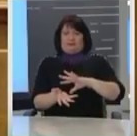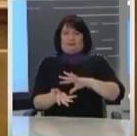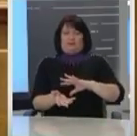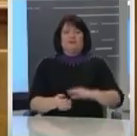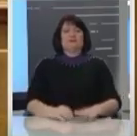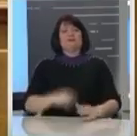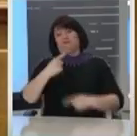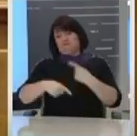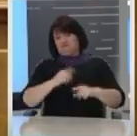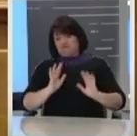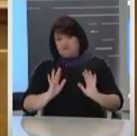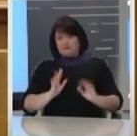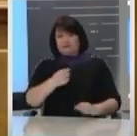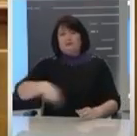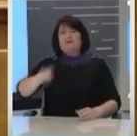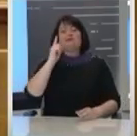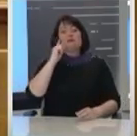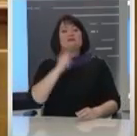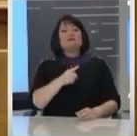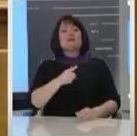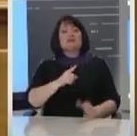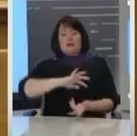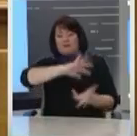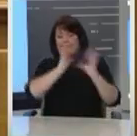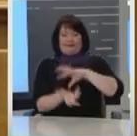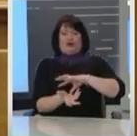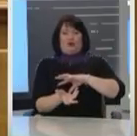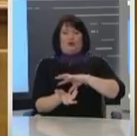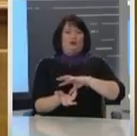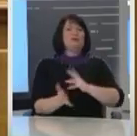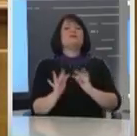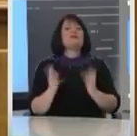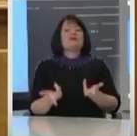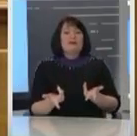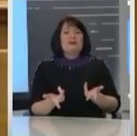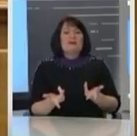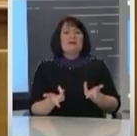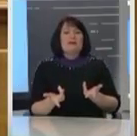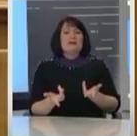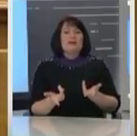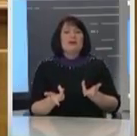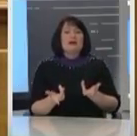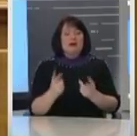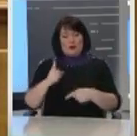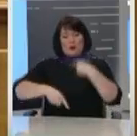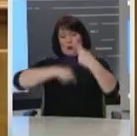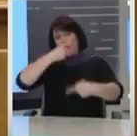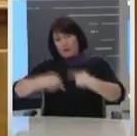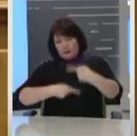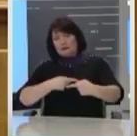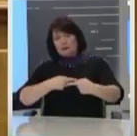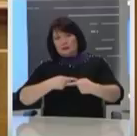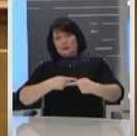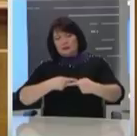Και όλοι πια έχουν καταλάβει ότι κολοτούμπα σημαίνει μία κοινική στροφή 180 μοιρών